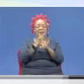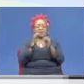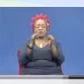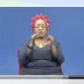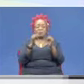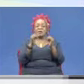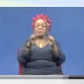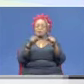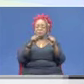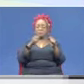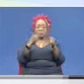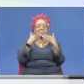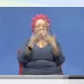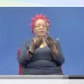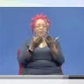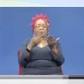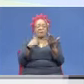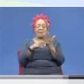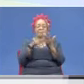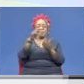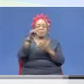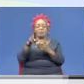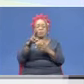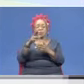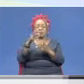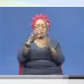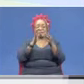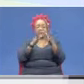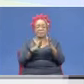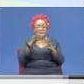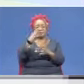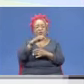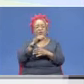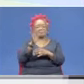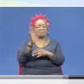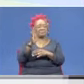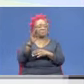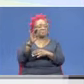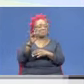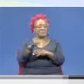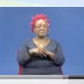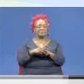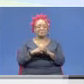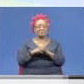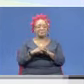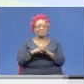sana. Naitwa Nuru Abdulaziz, mwenzetu wa ishara ni Flora Atieno. Alamsiki. Bye bye.